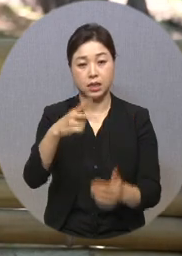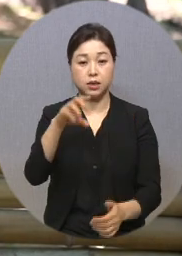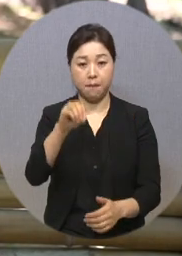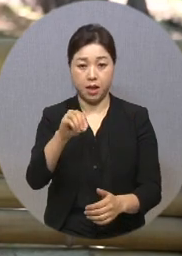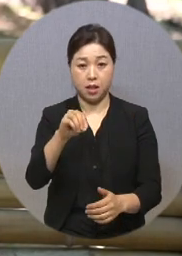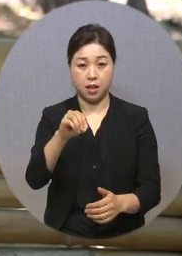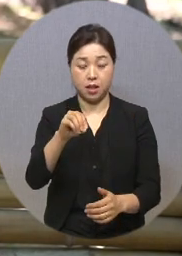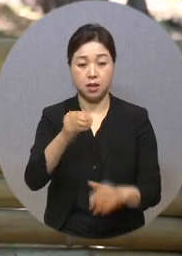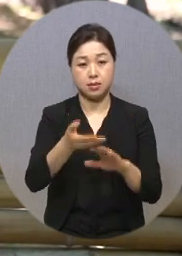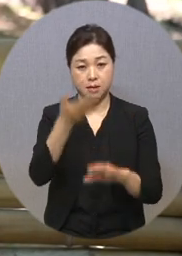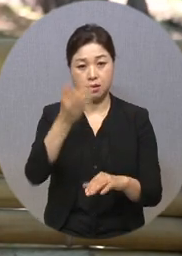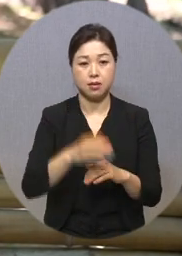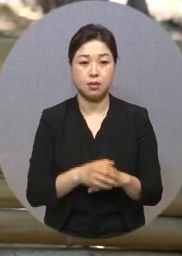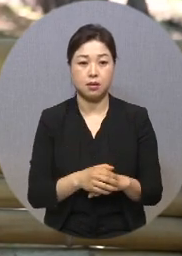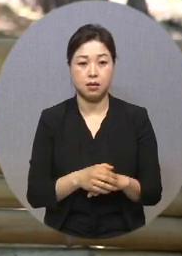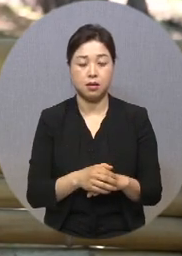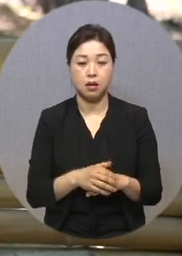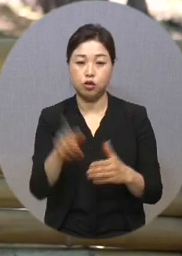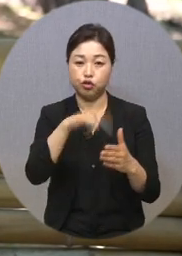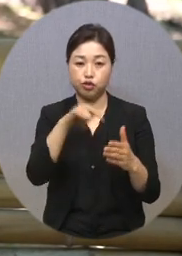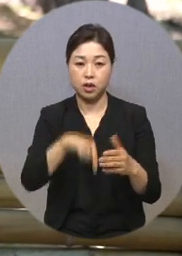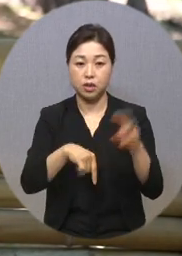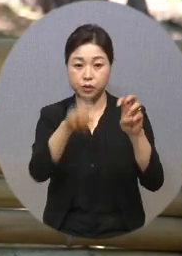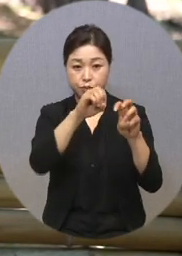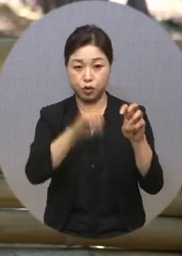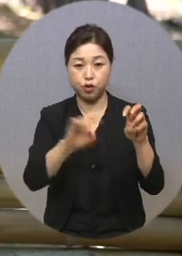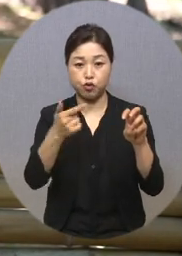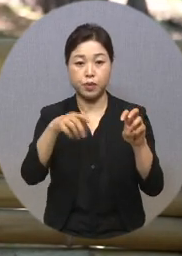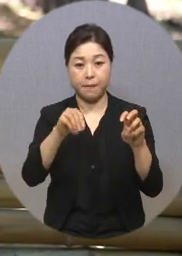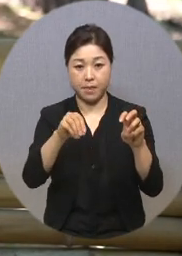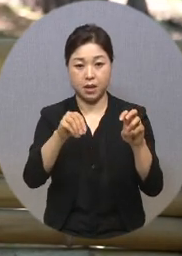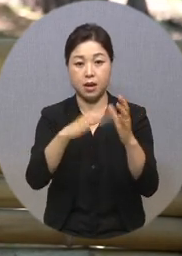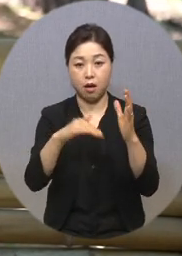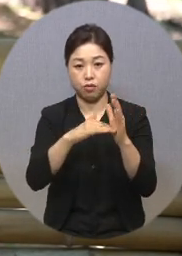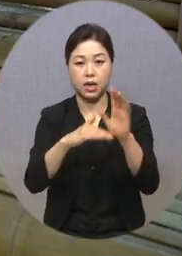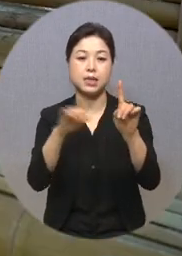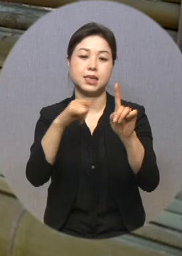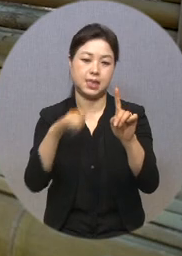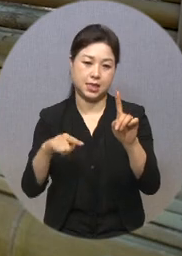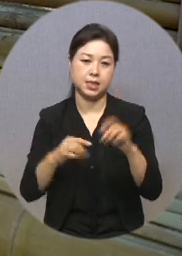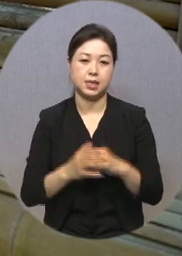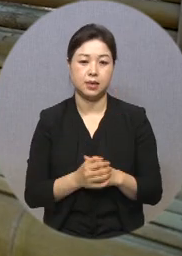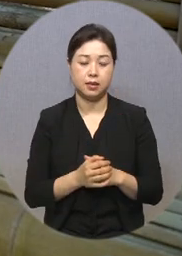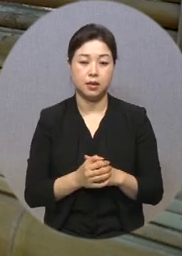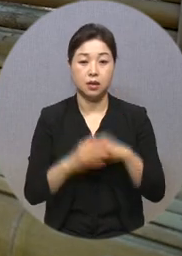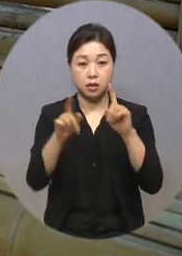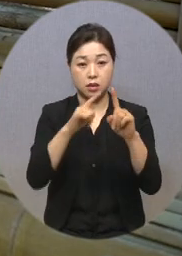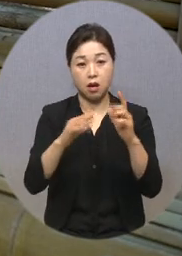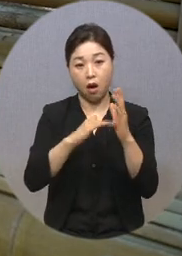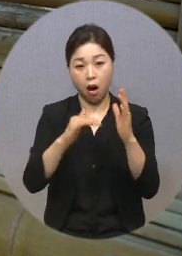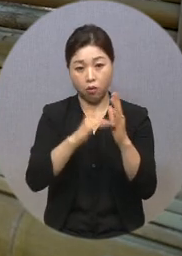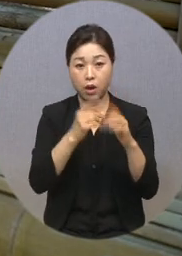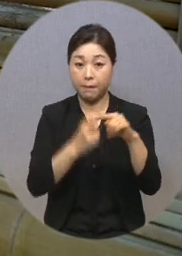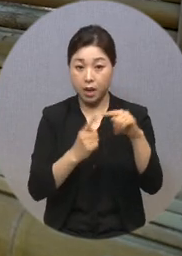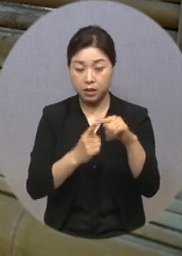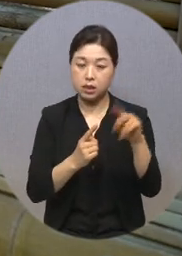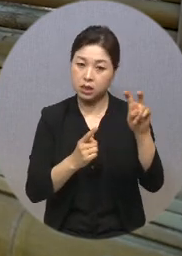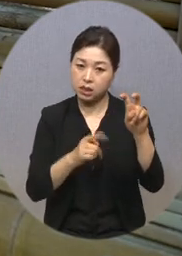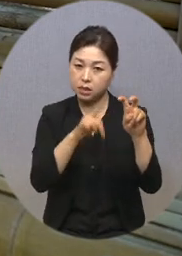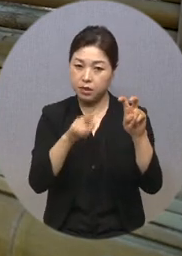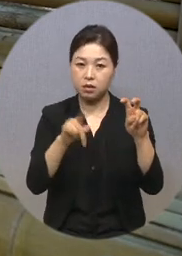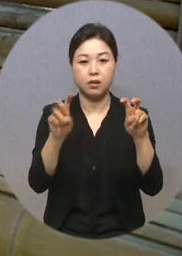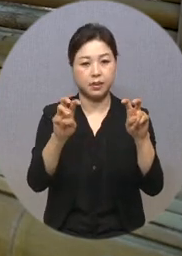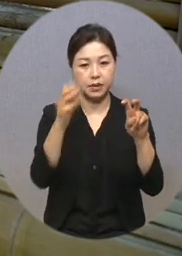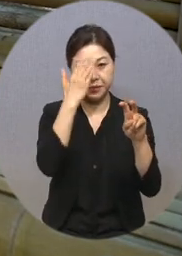조금 넘는데요. 그중에 약 30%인 600만 가구가 1인 가구에 해당이 됩니다. 1인 가구의 절반은 20, 30대 젊은